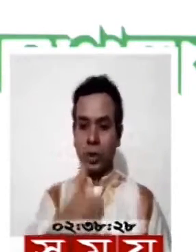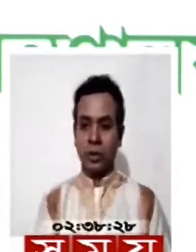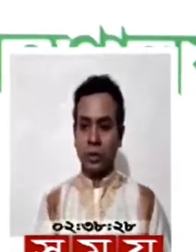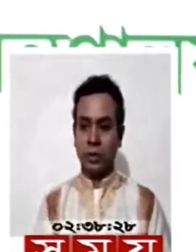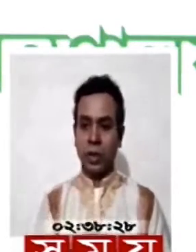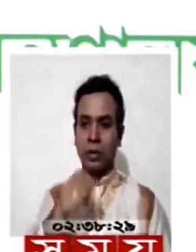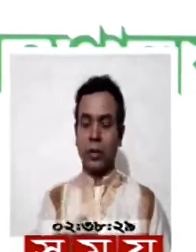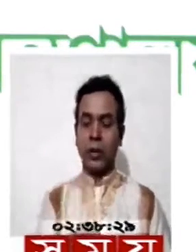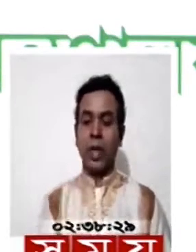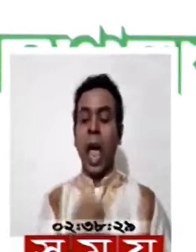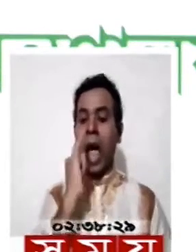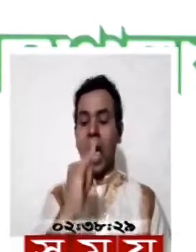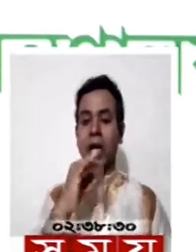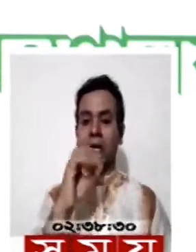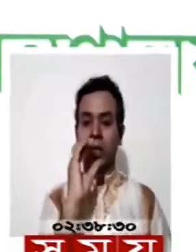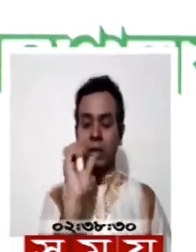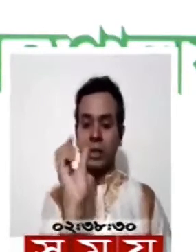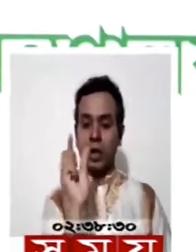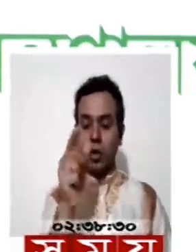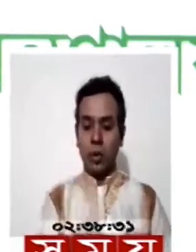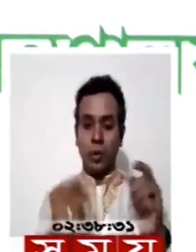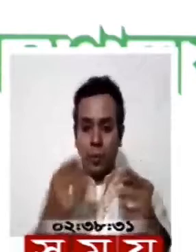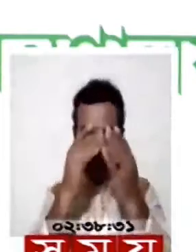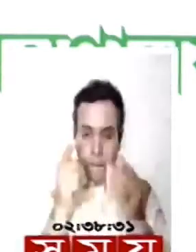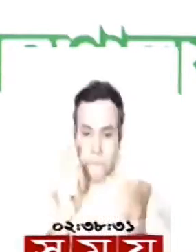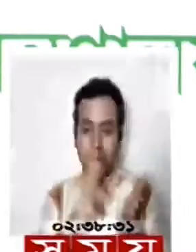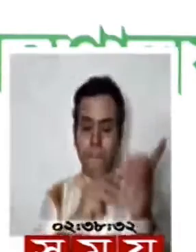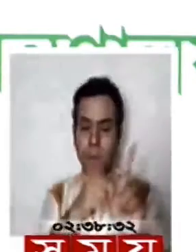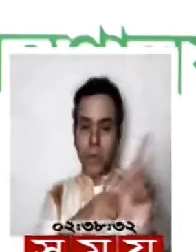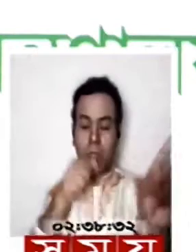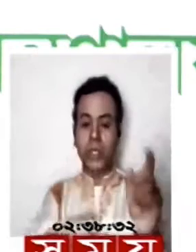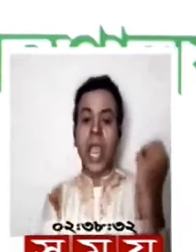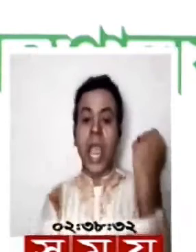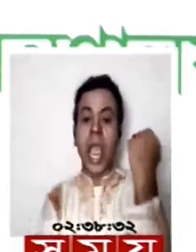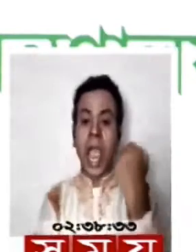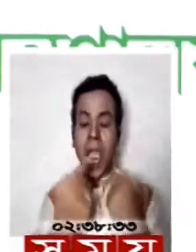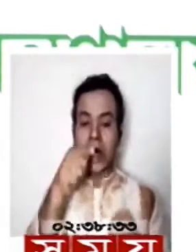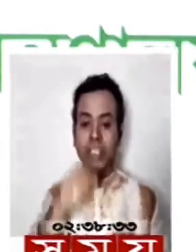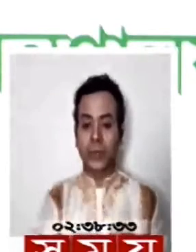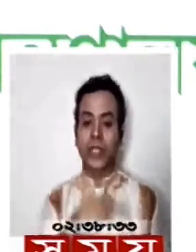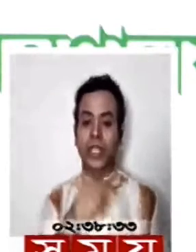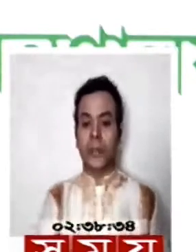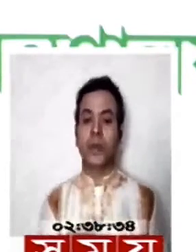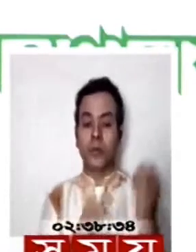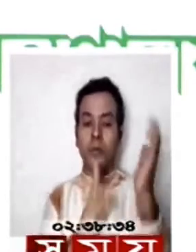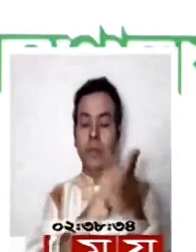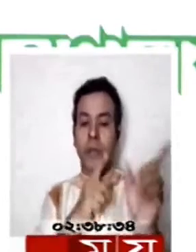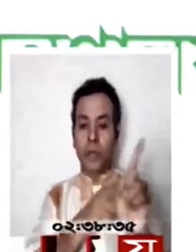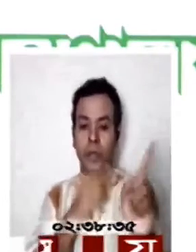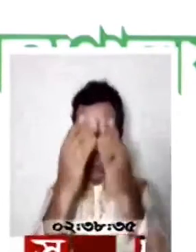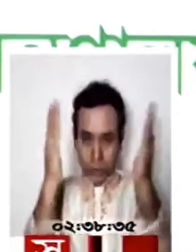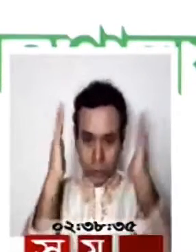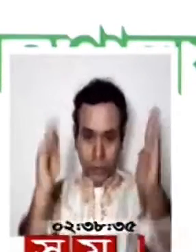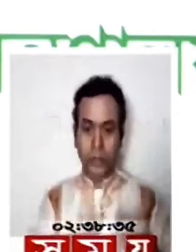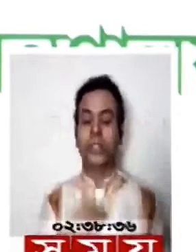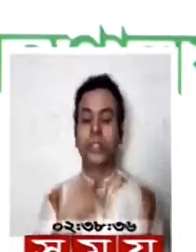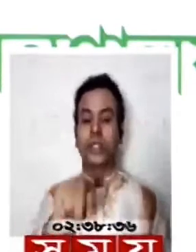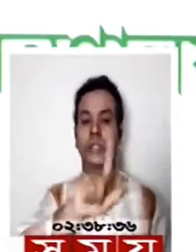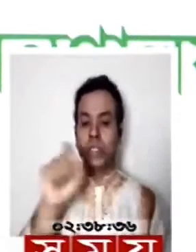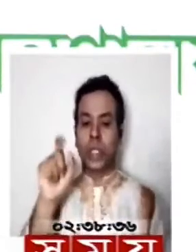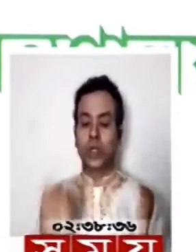399টি এবং ডায়ালিসিস ইউনিট 106টি। তাছাড়াও প্রস্তুতি চলছে অনেকগুলি আইসোলেশনের শয্যা, যেমন ময়মনসিংহ মেডিকেল